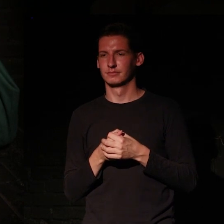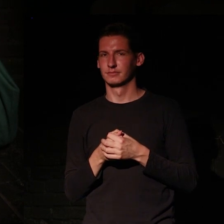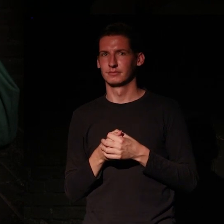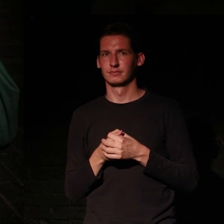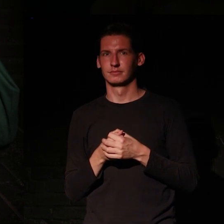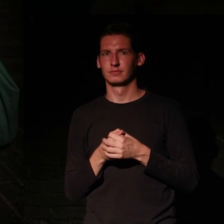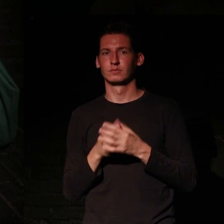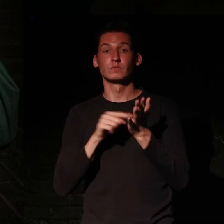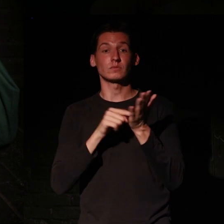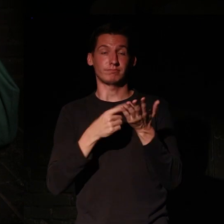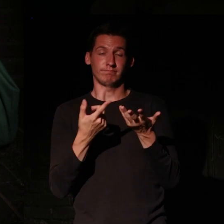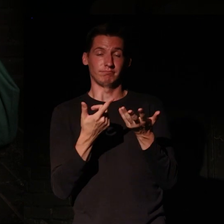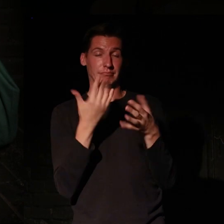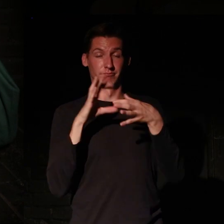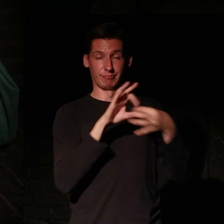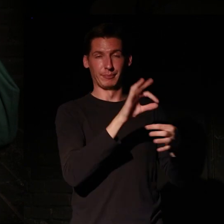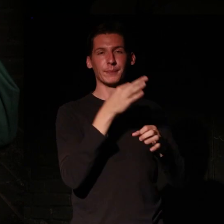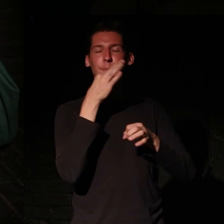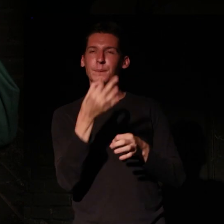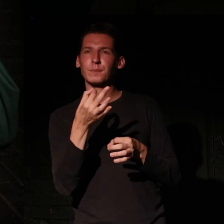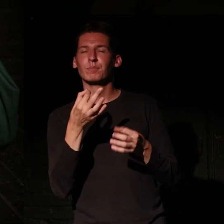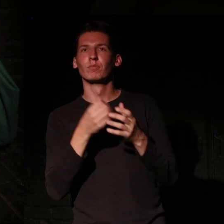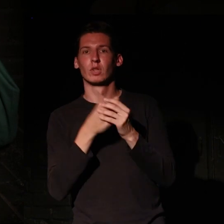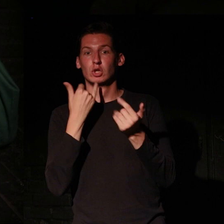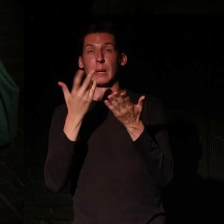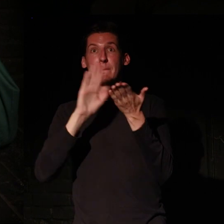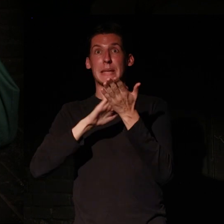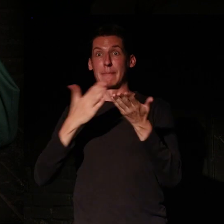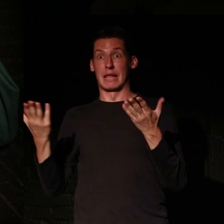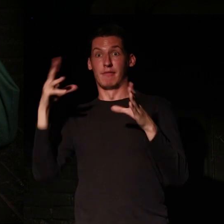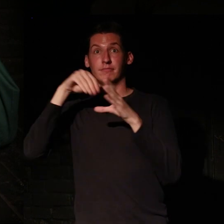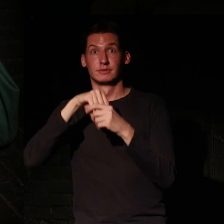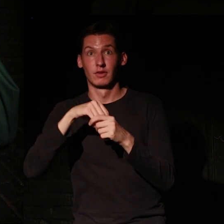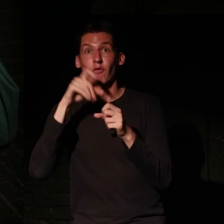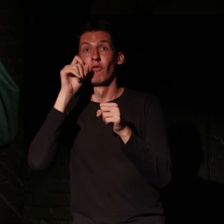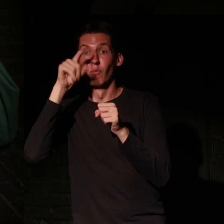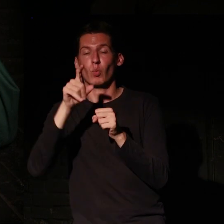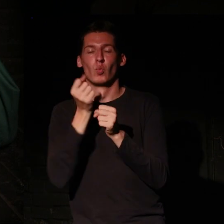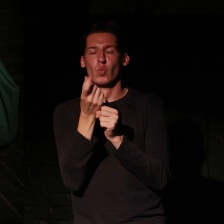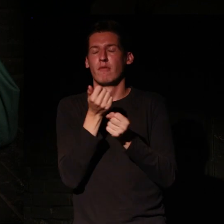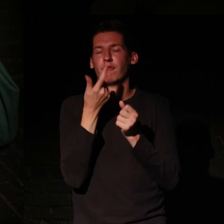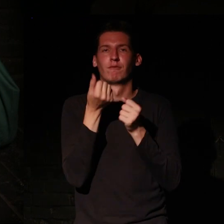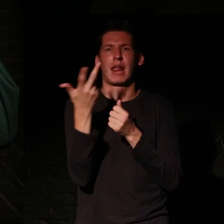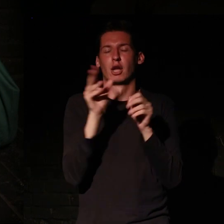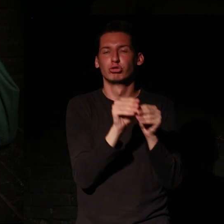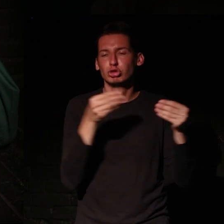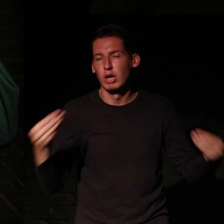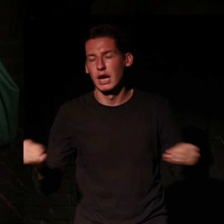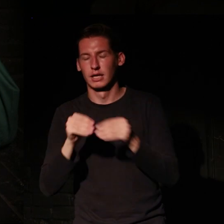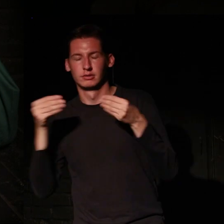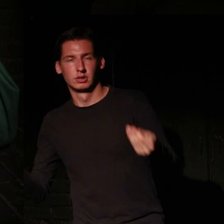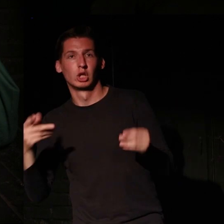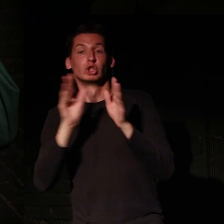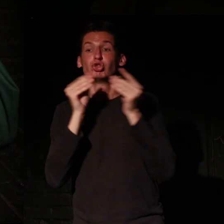Tutaj właśnie dochodzimy do tego, że skoro Biblia składa się z różnych ksiąg, no to tych ksiąg może być albo więcej,